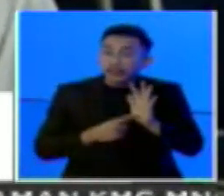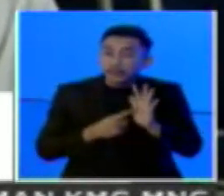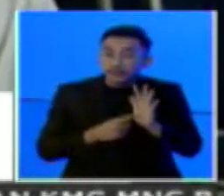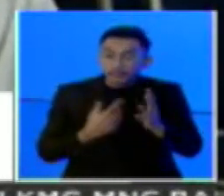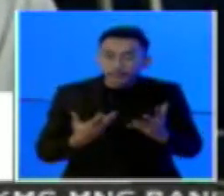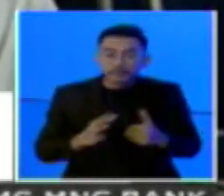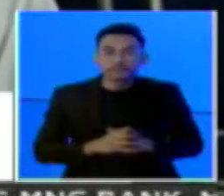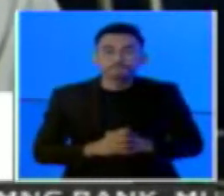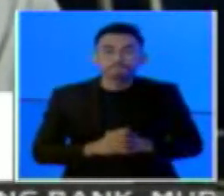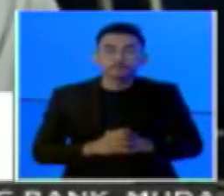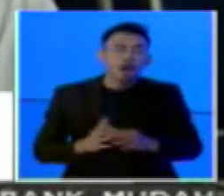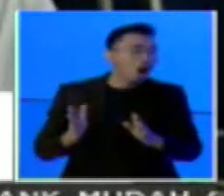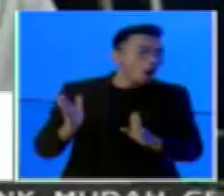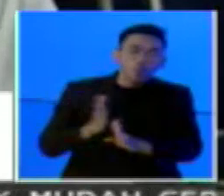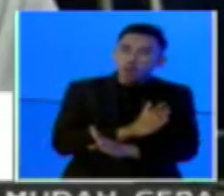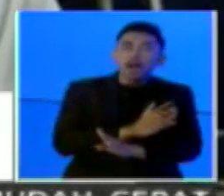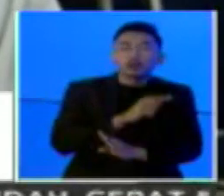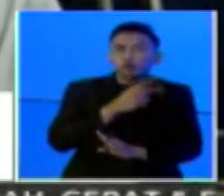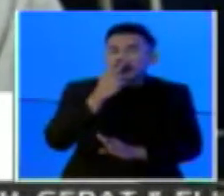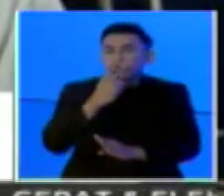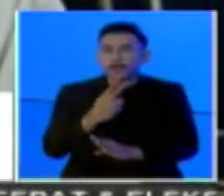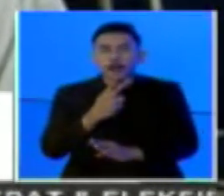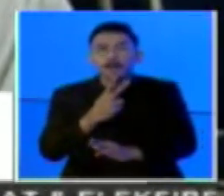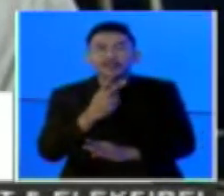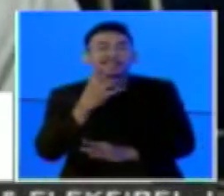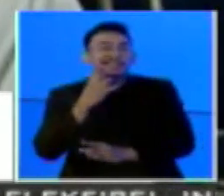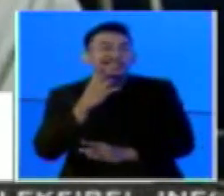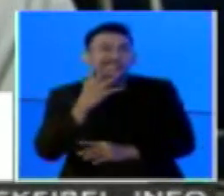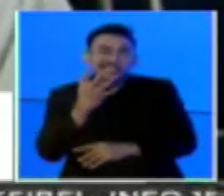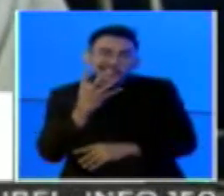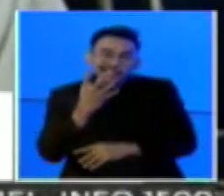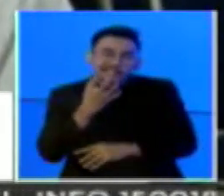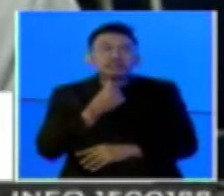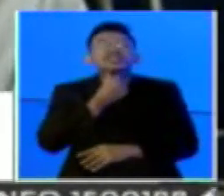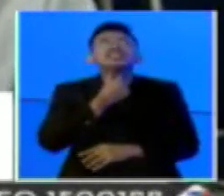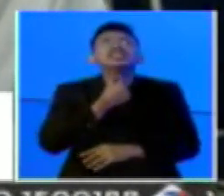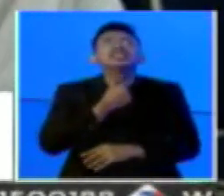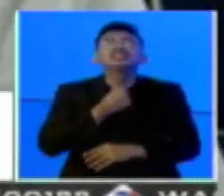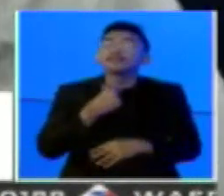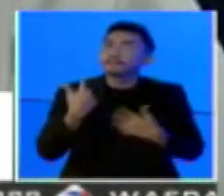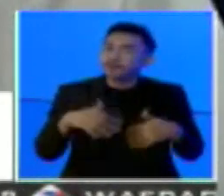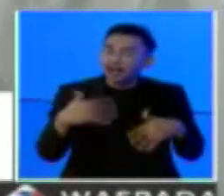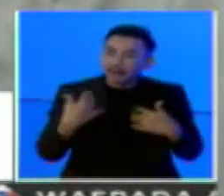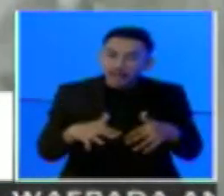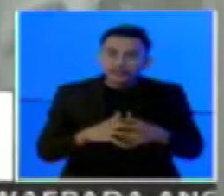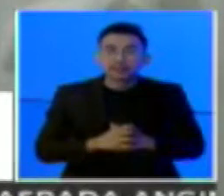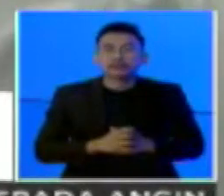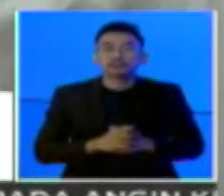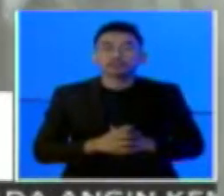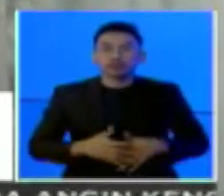kerongkongan, mencekik, ada panas, ada api melintas. Kemudian sampai seperti sakit mah.